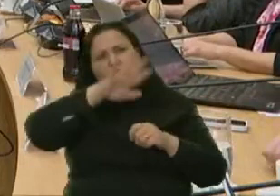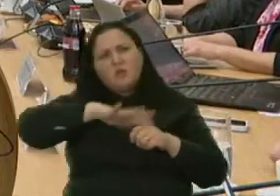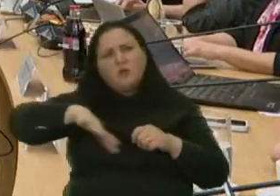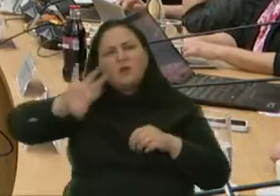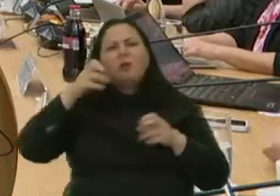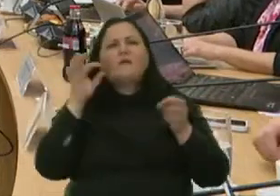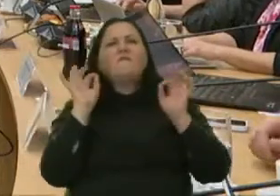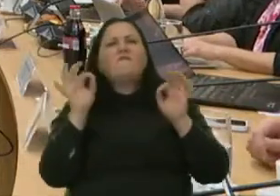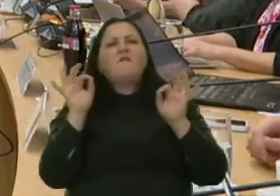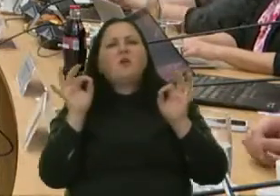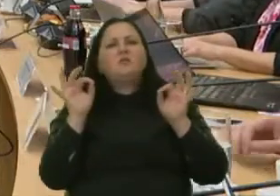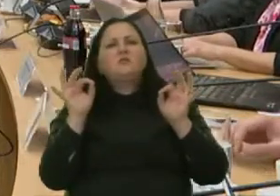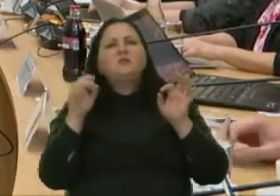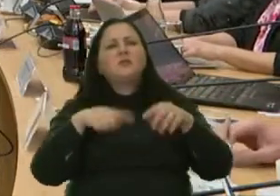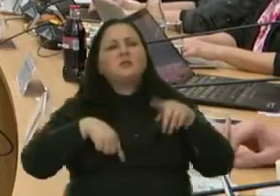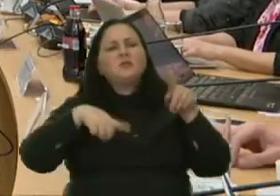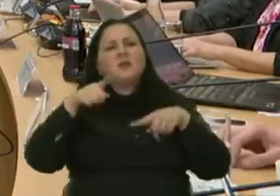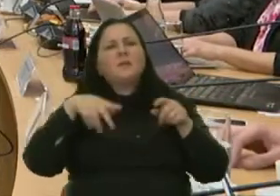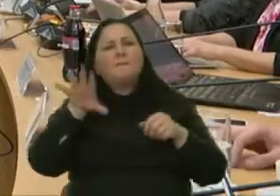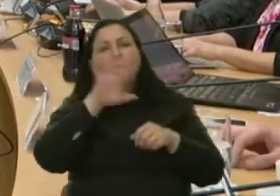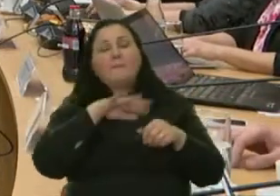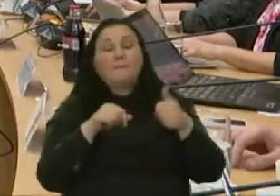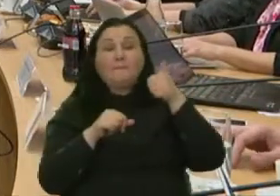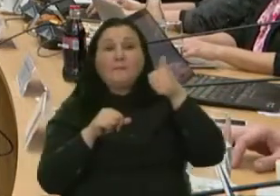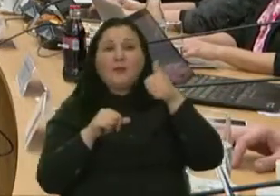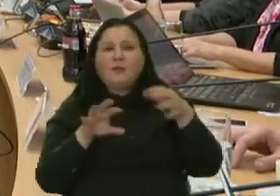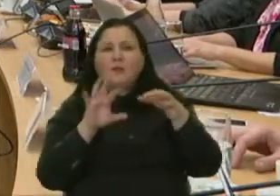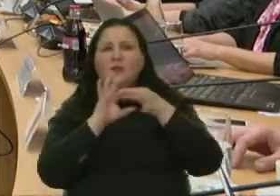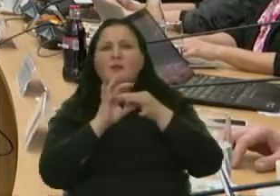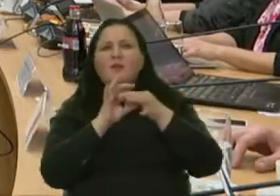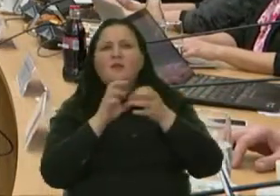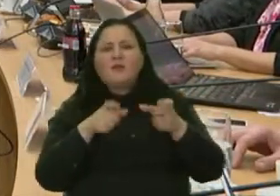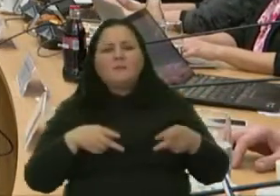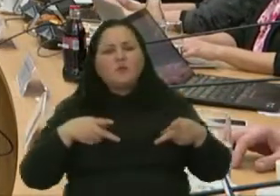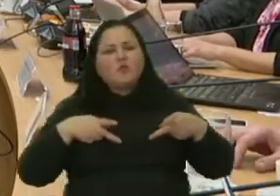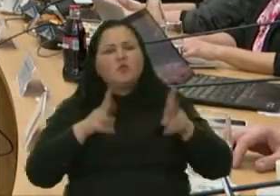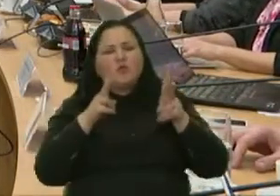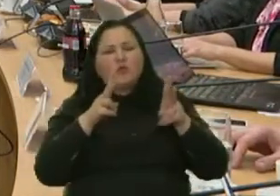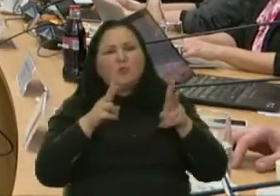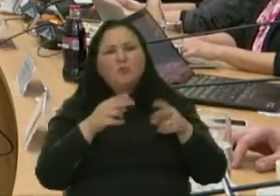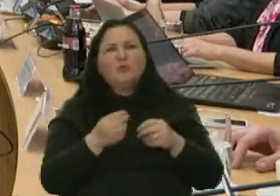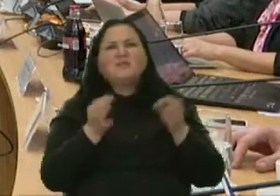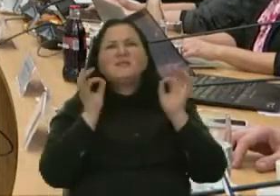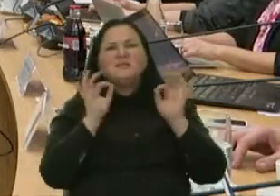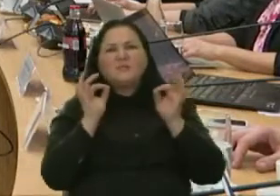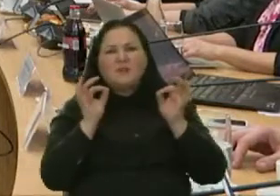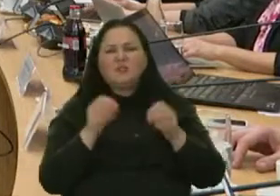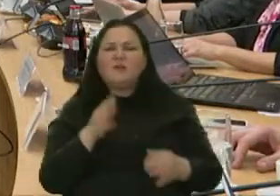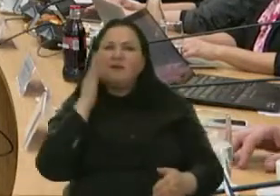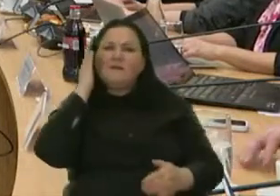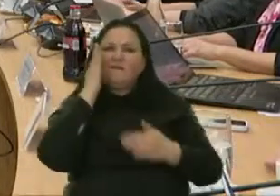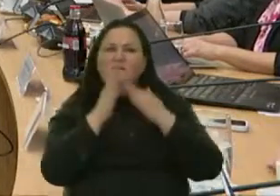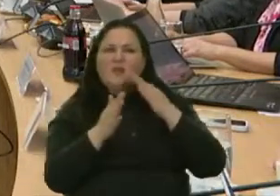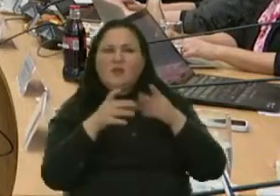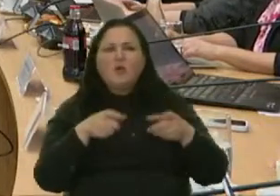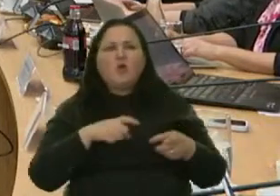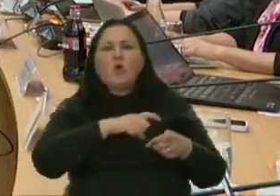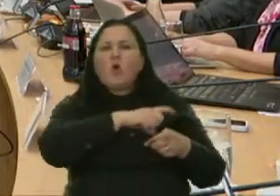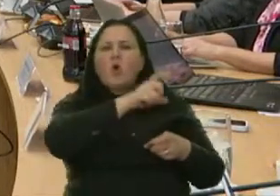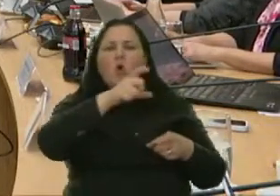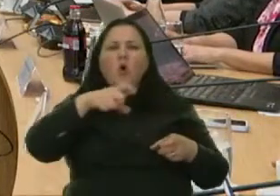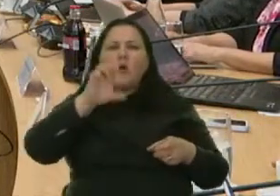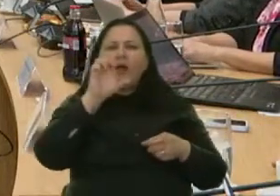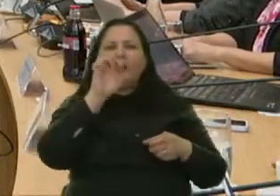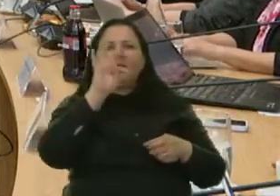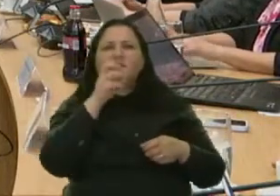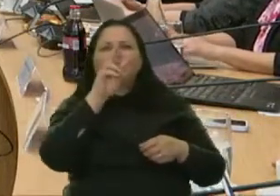folosesc transportul public primul este legat de banda dedicată finalizarea coridorului Est Vest dedicat transportului